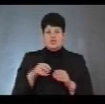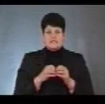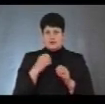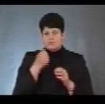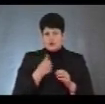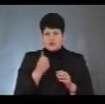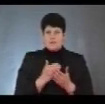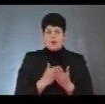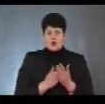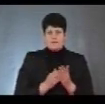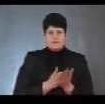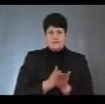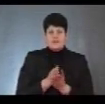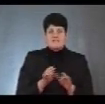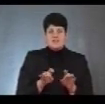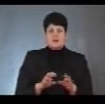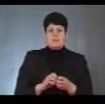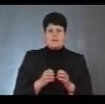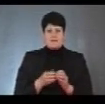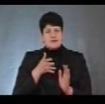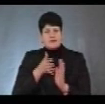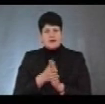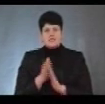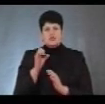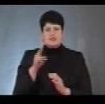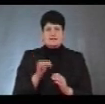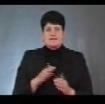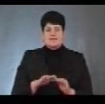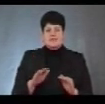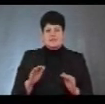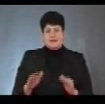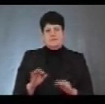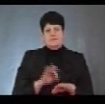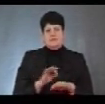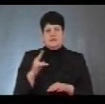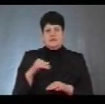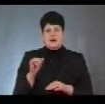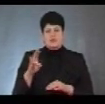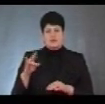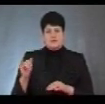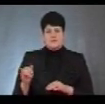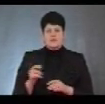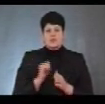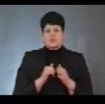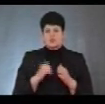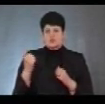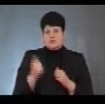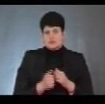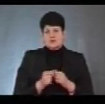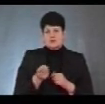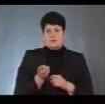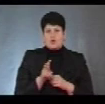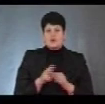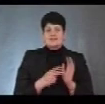організації спрямована на вирішення проблеми інтеграції і соціалізації дітей з синдромом Дауна. Щотижня «Центр Бебіко» відвідує 70